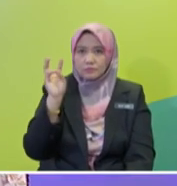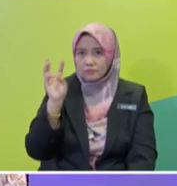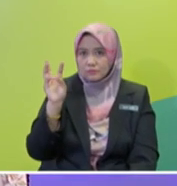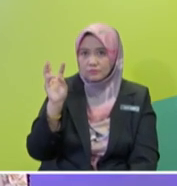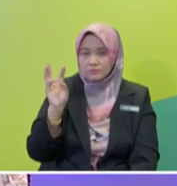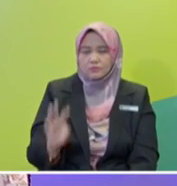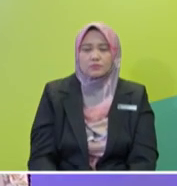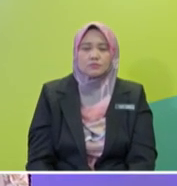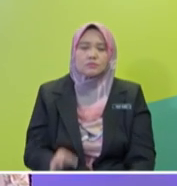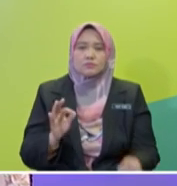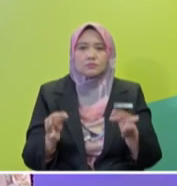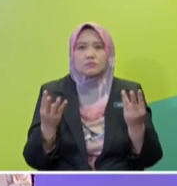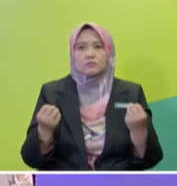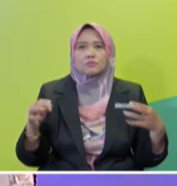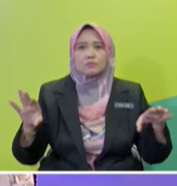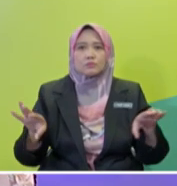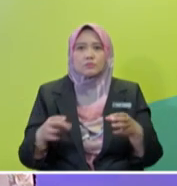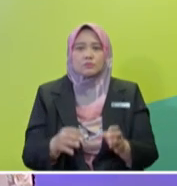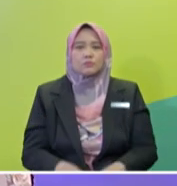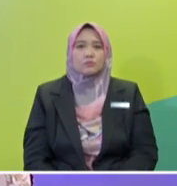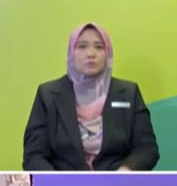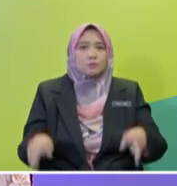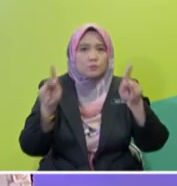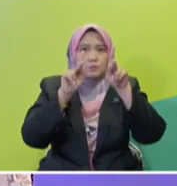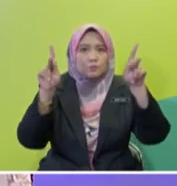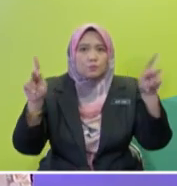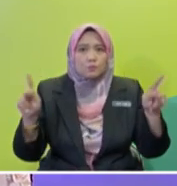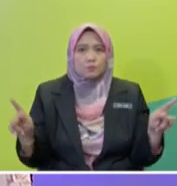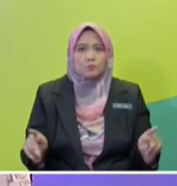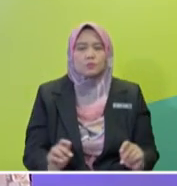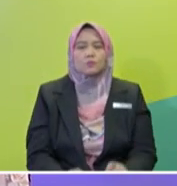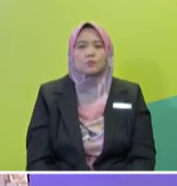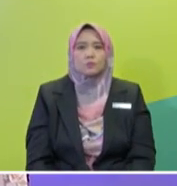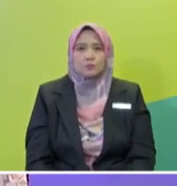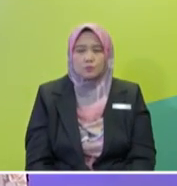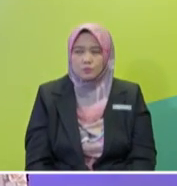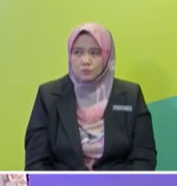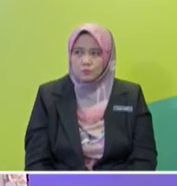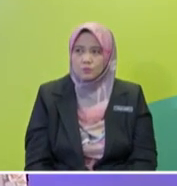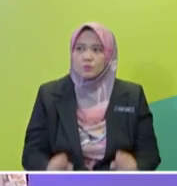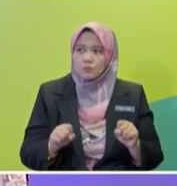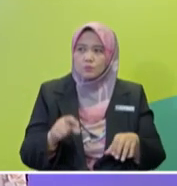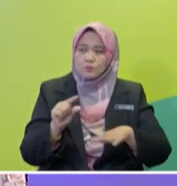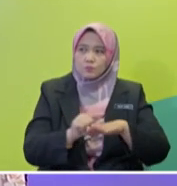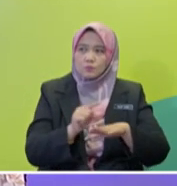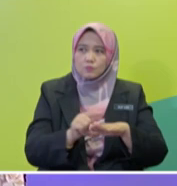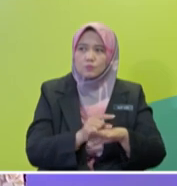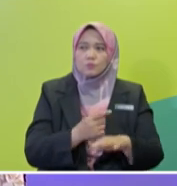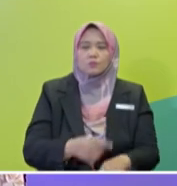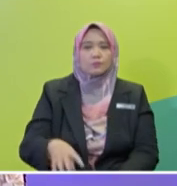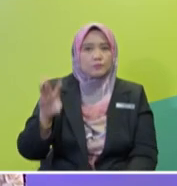karangan kan Jadi mungkin sesuai juga kita menggunakan hide 6 ataupun Kalau ikut kesesuaian